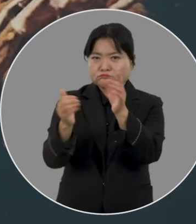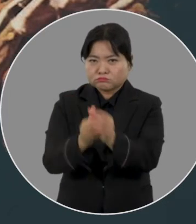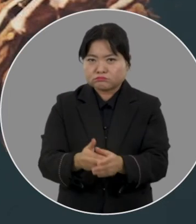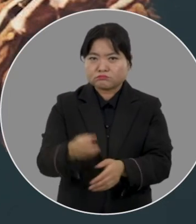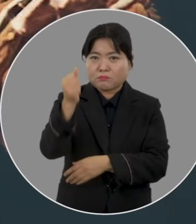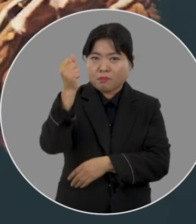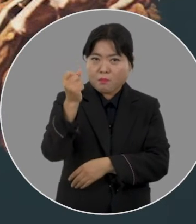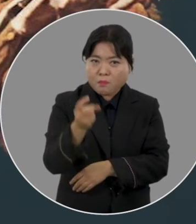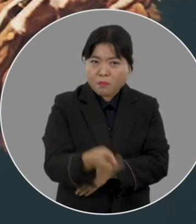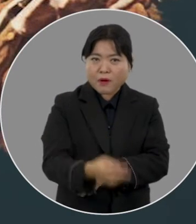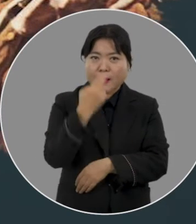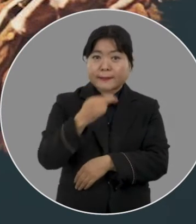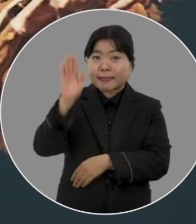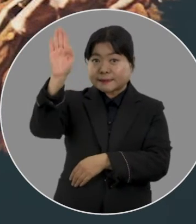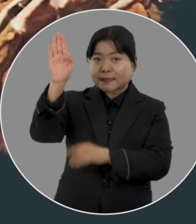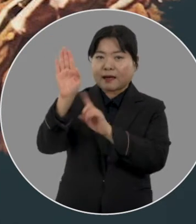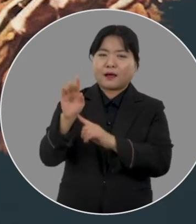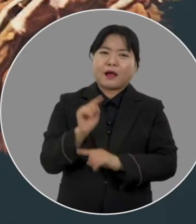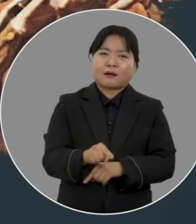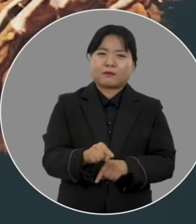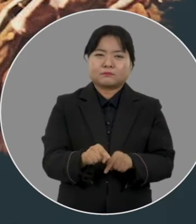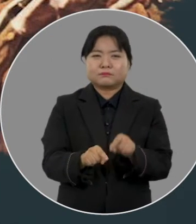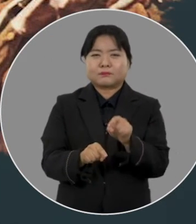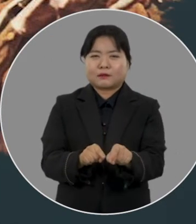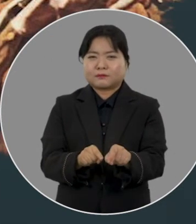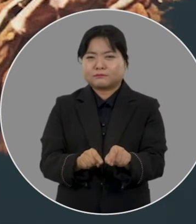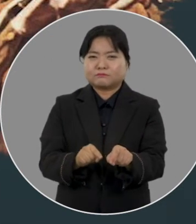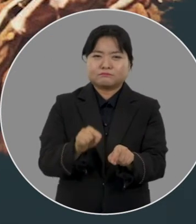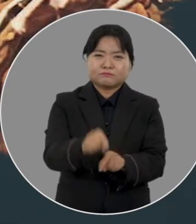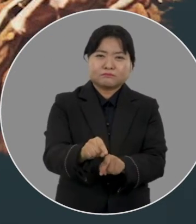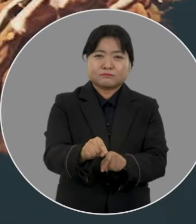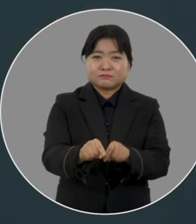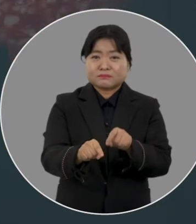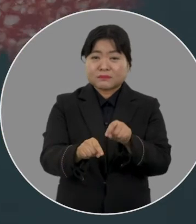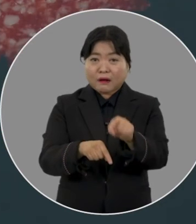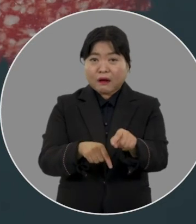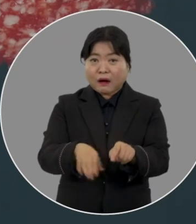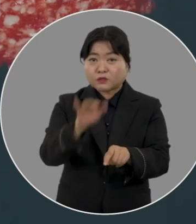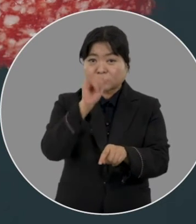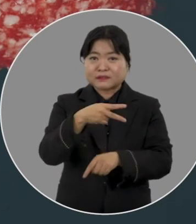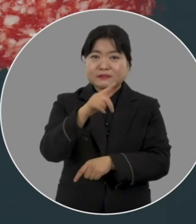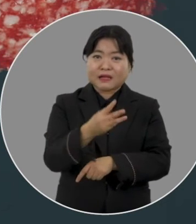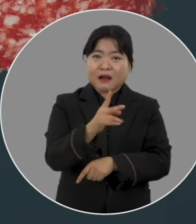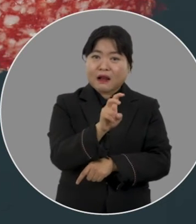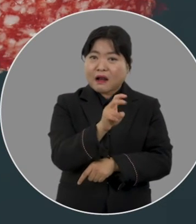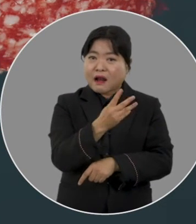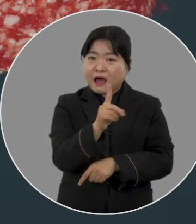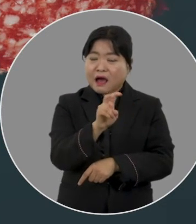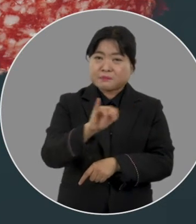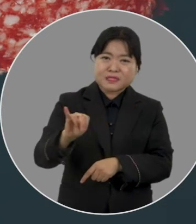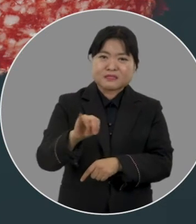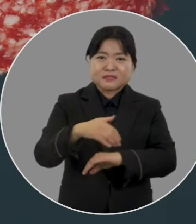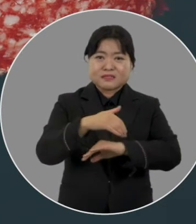차례에 걸쳐서 나치가 한 걸음 이걸 이제 살라미 전법이라고 하죠.